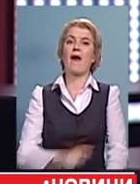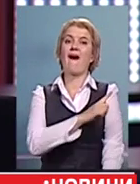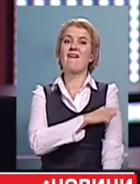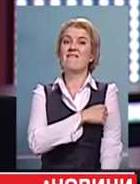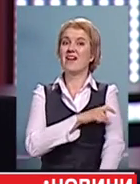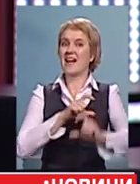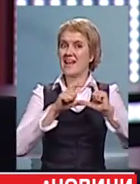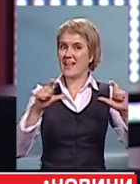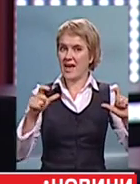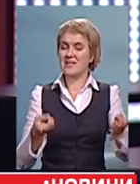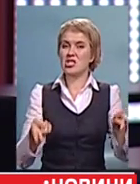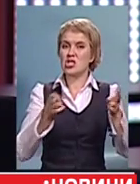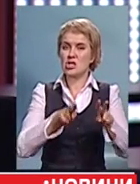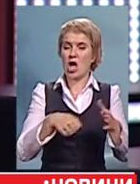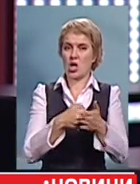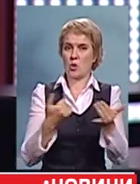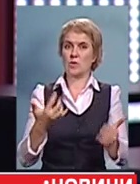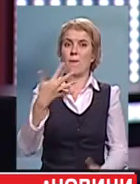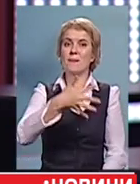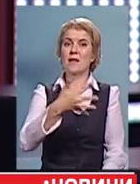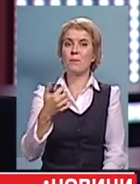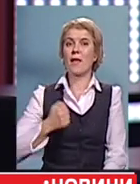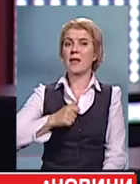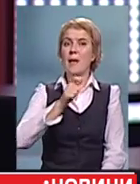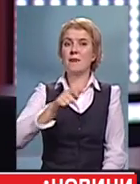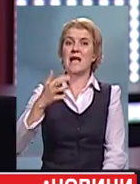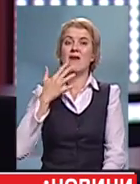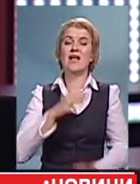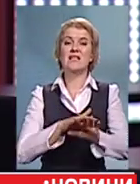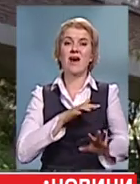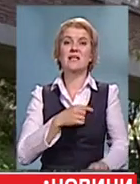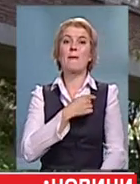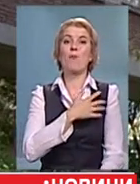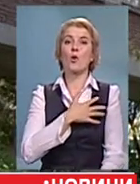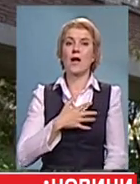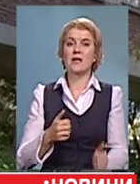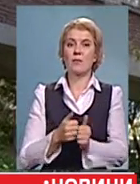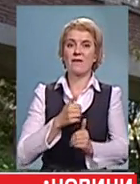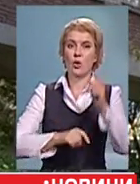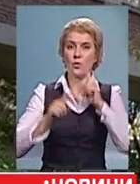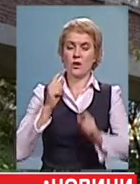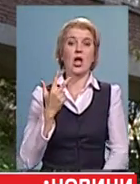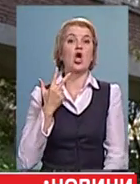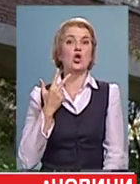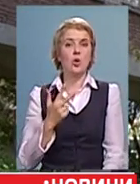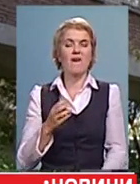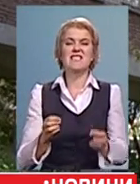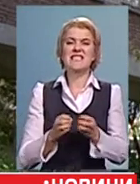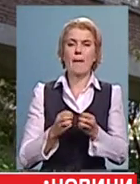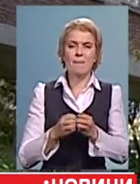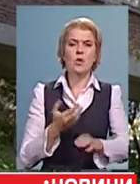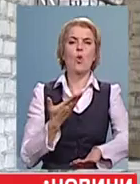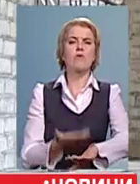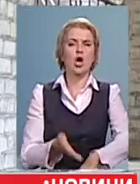В лікарнях залишаються досі 55 бійців Нацгвардії, поранених під Верховною Радою. Троє з них в стабільно тяжкому стані, так